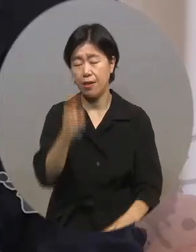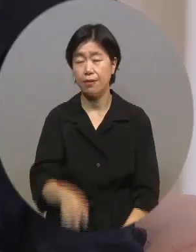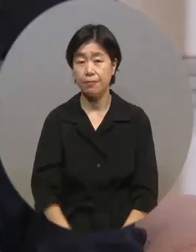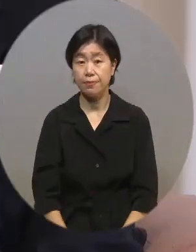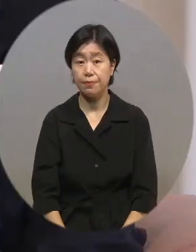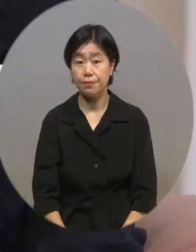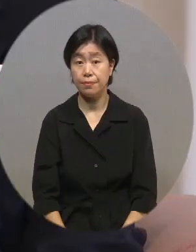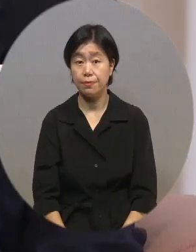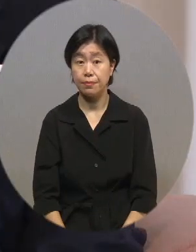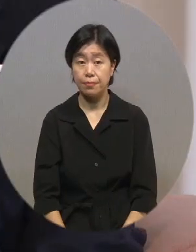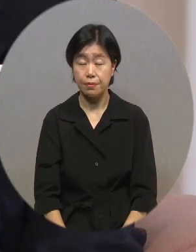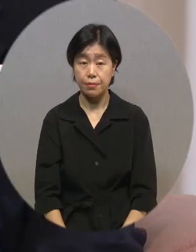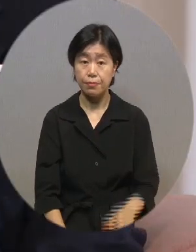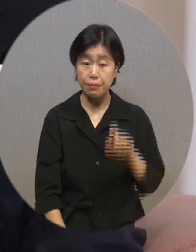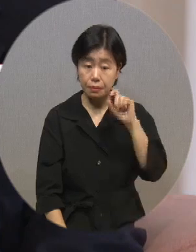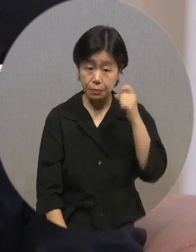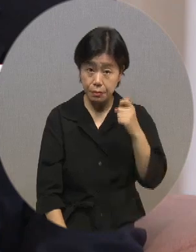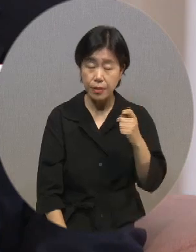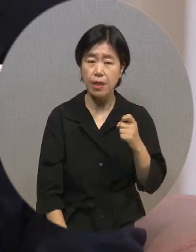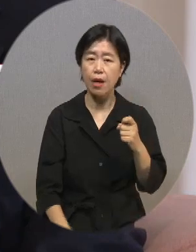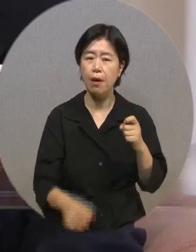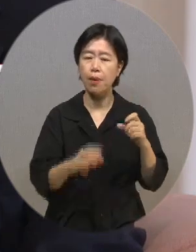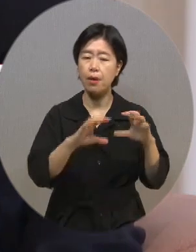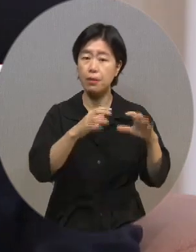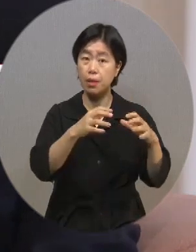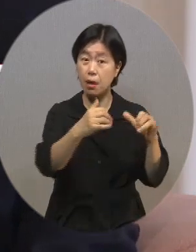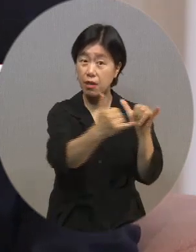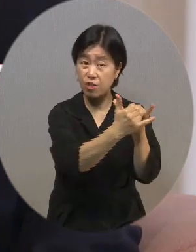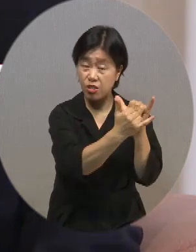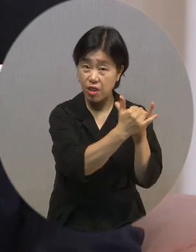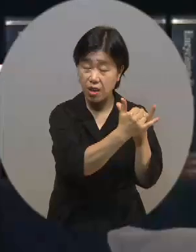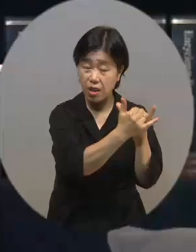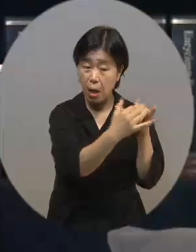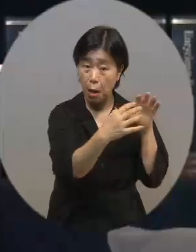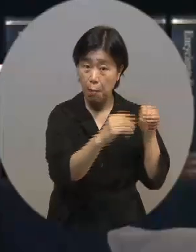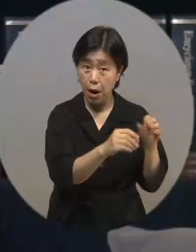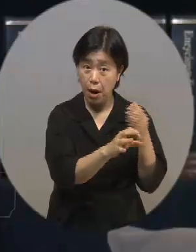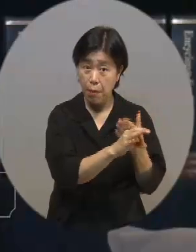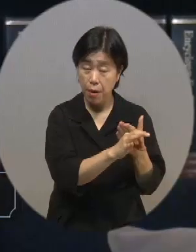뭐 우크라이나전이 끝나면 종료될 것이다 뭐 그렇게 보는데 그렇지 않을 것 같습니다.